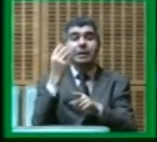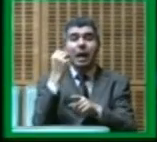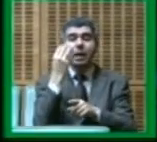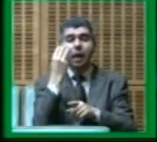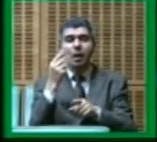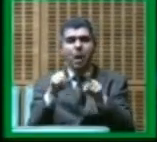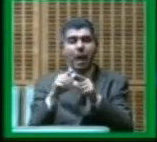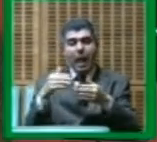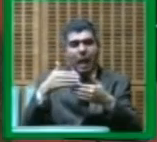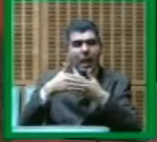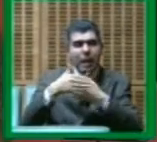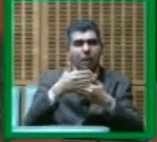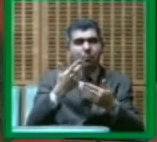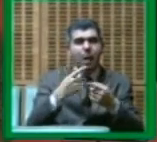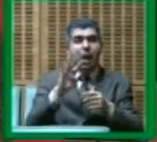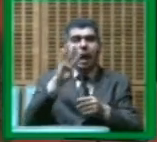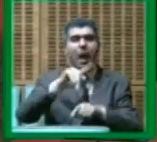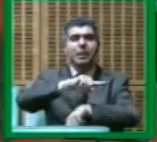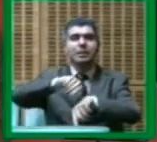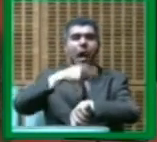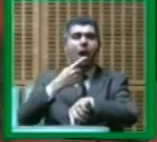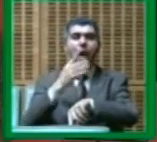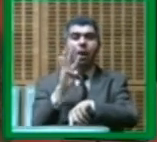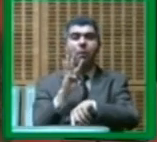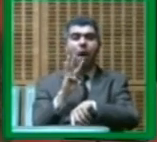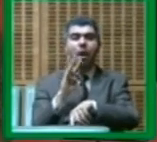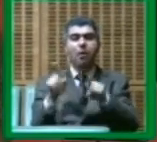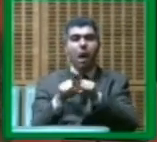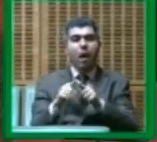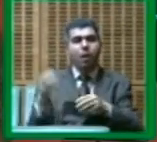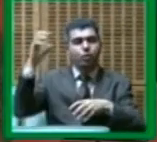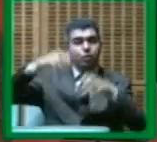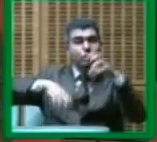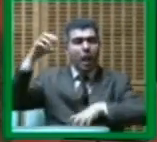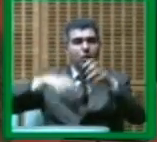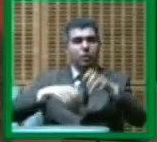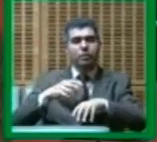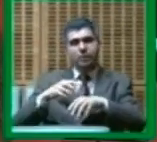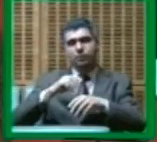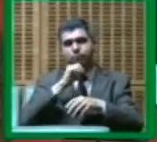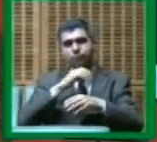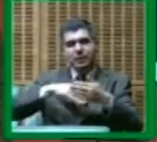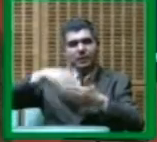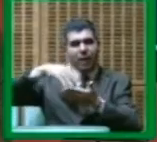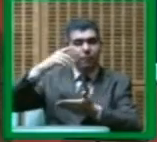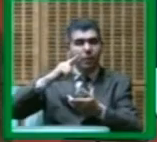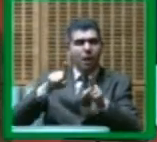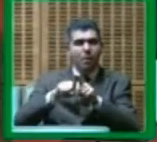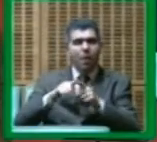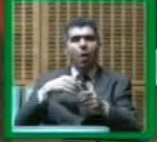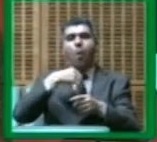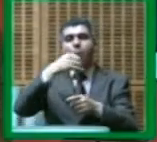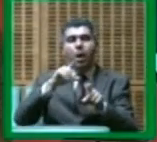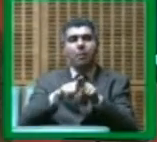وقت موجز، لانه اعطاني احيانا في 4 ديال السوايع، 4 ديال السوايع حصل ما حصل. فهذيك 4 السوايع ولو يكون في خبارك، ولو انه